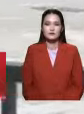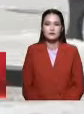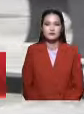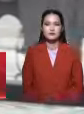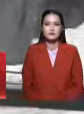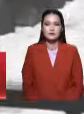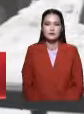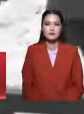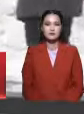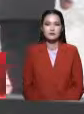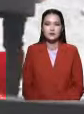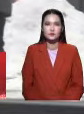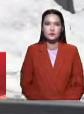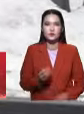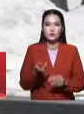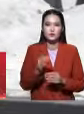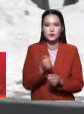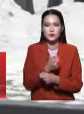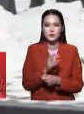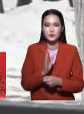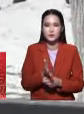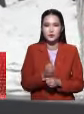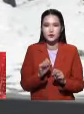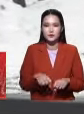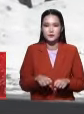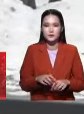Келіңіз, құшақтасайық. Құшақтасам бола ма сізді?